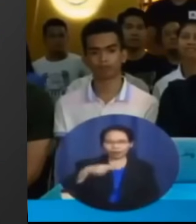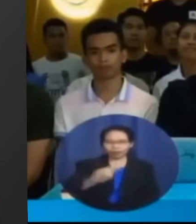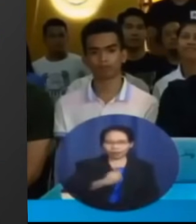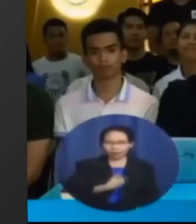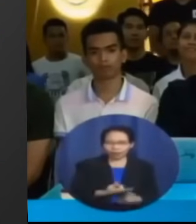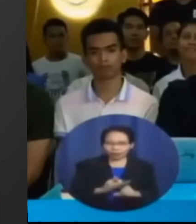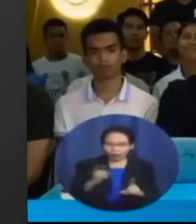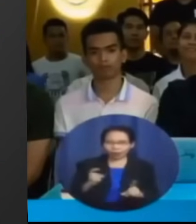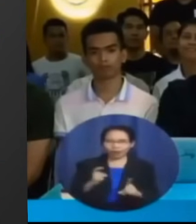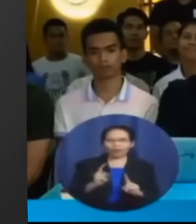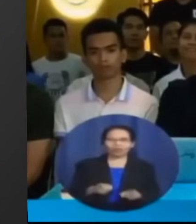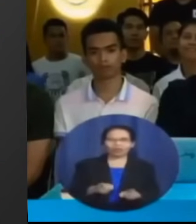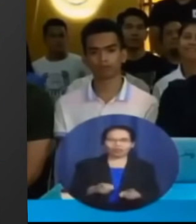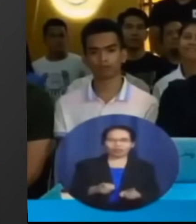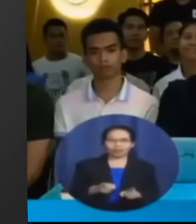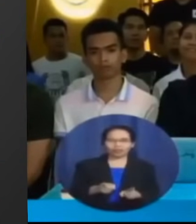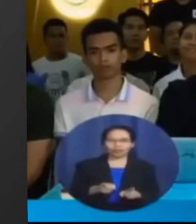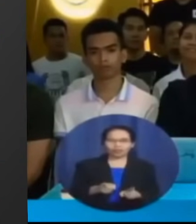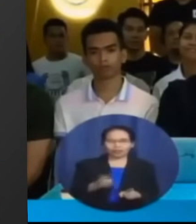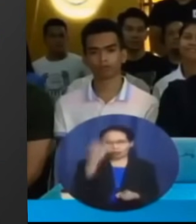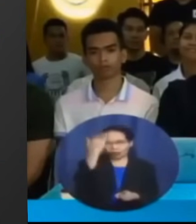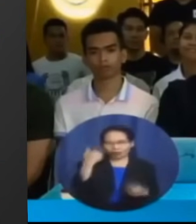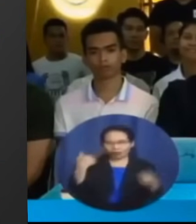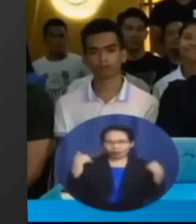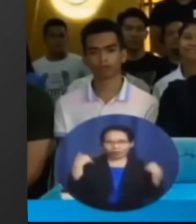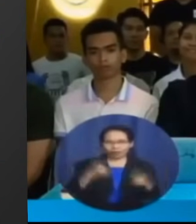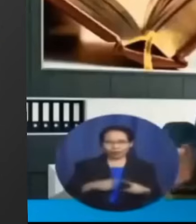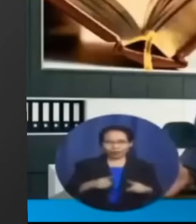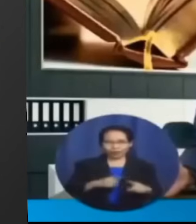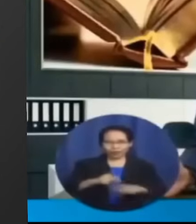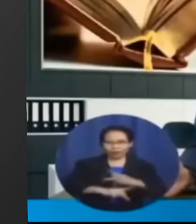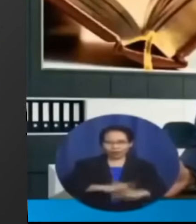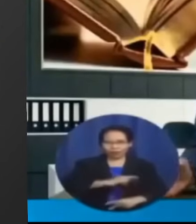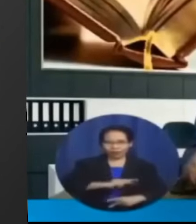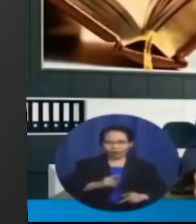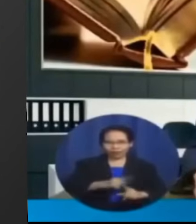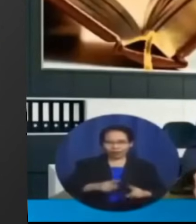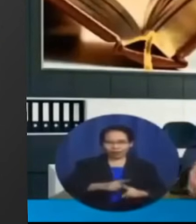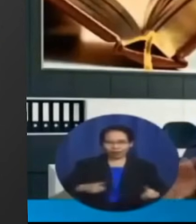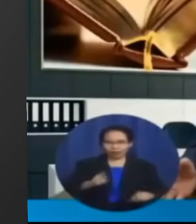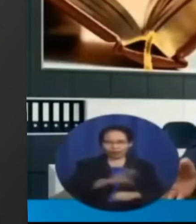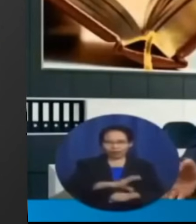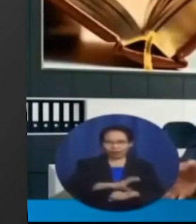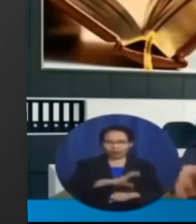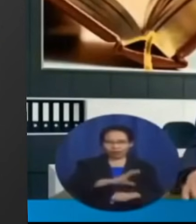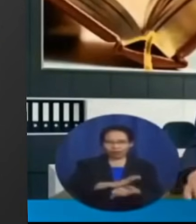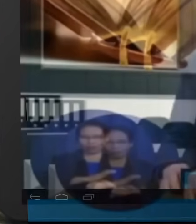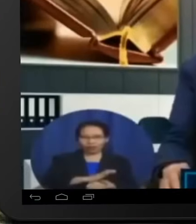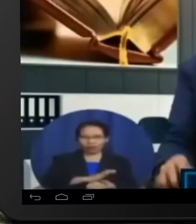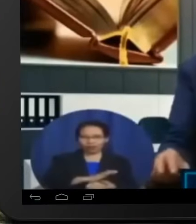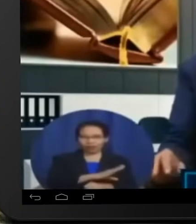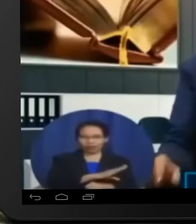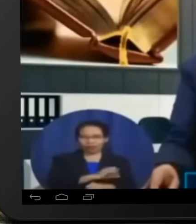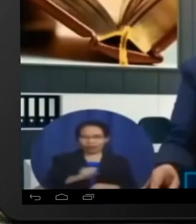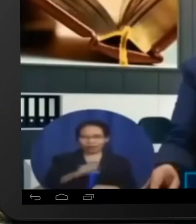akin manggagaling ang sagot. Bakit nagkaroon ng iba-ibang relihiyon, iba-ibang iglesia,